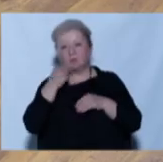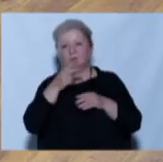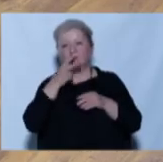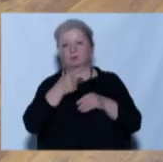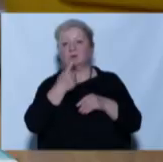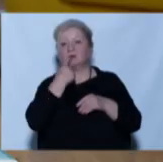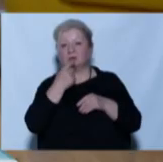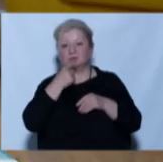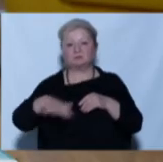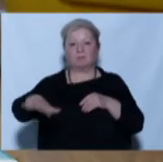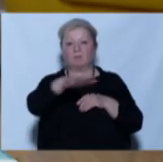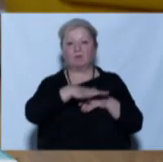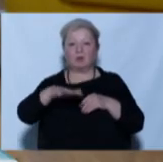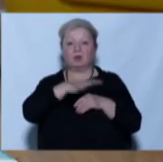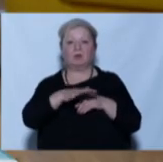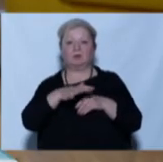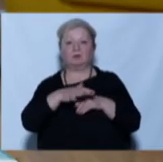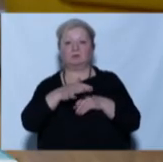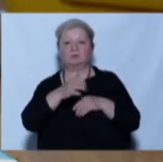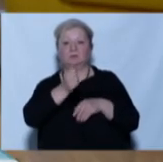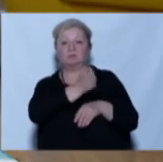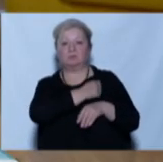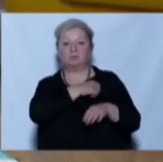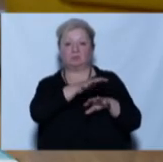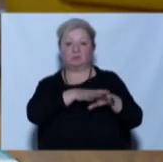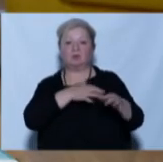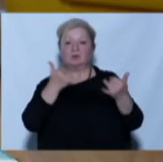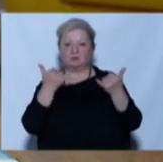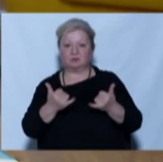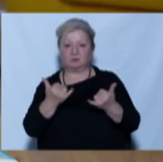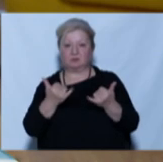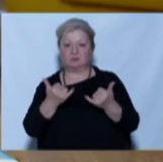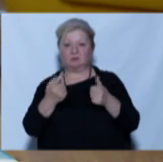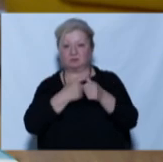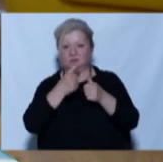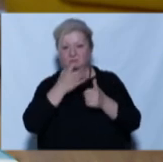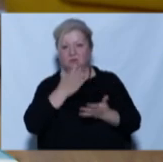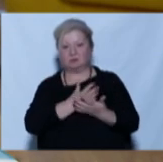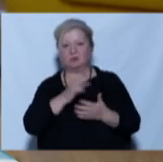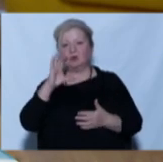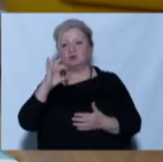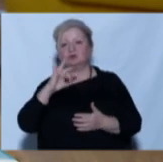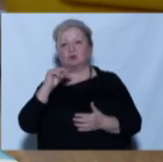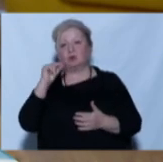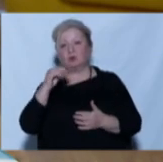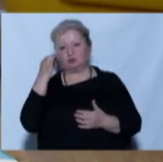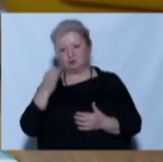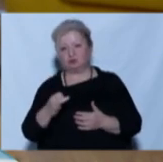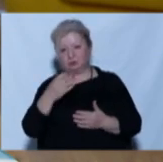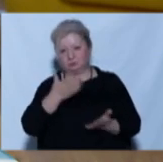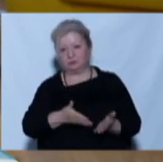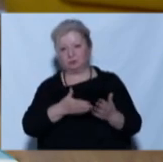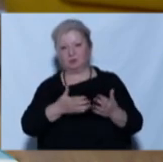აღლუმით აღნიშნა. კრასნაია პალიანა დღევანდელი ქალაქი სოჩია, რითიც შეიძლება ითქვას, რომ ჩრდილო კავკასიის